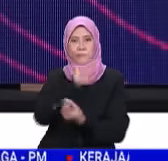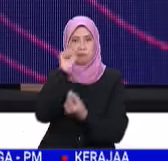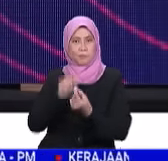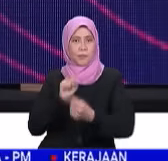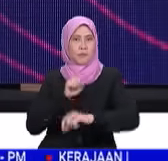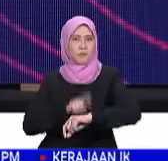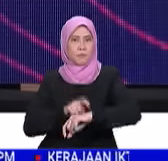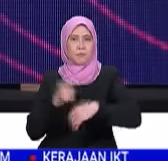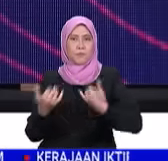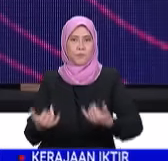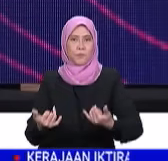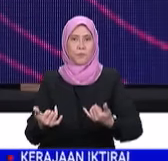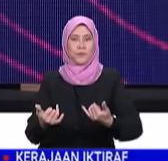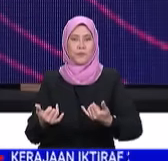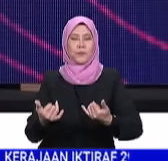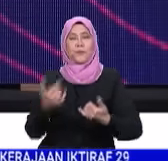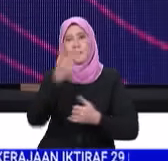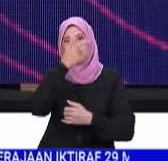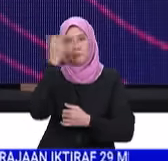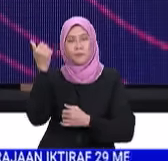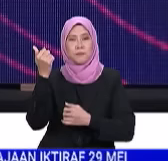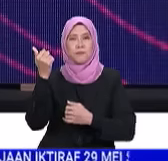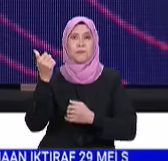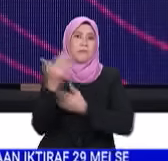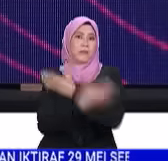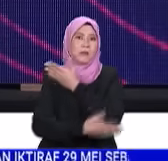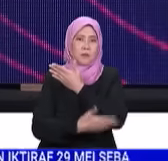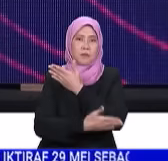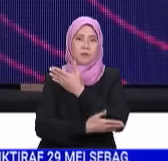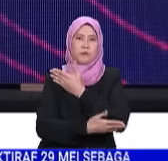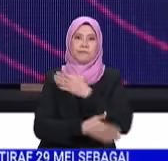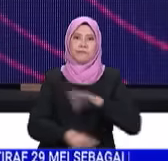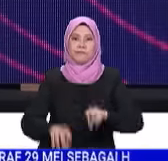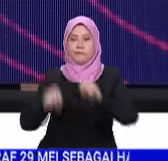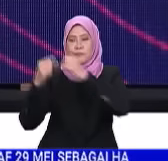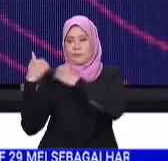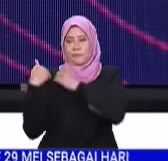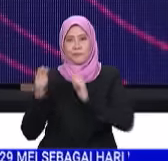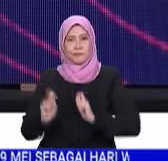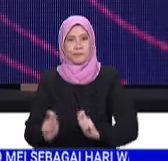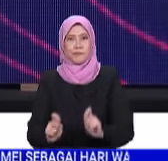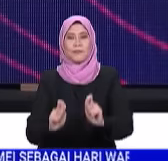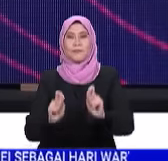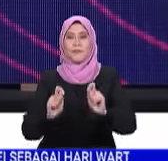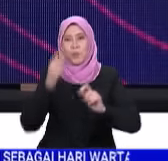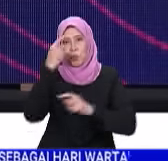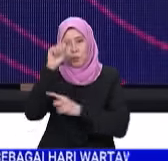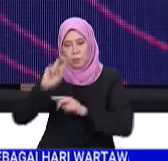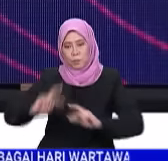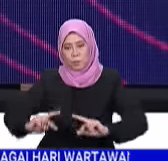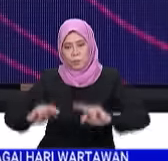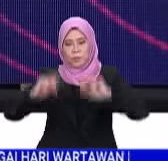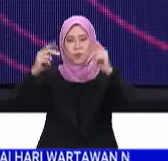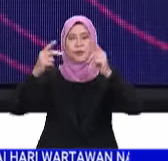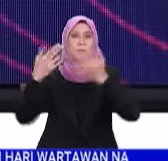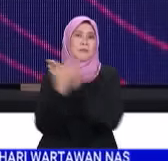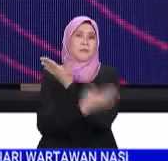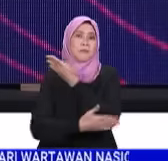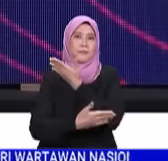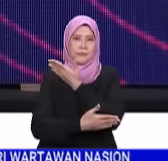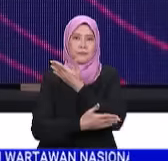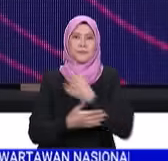negara sedang mengambil tindakan untuk memulihkan ekonomi negara besarlah harapan